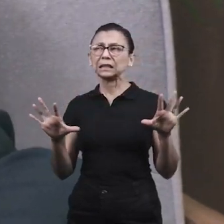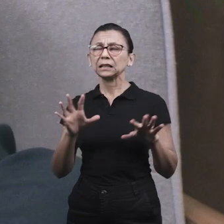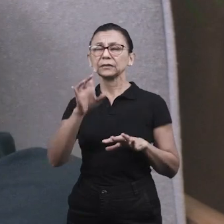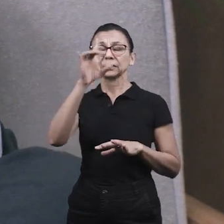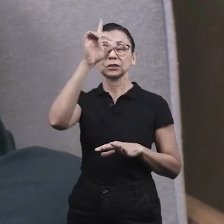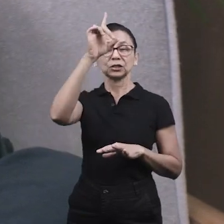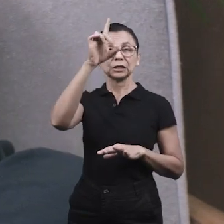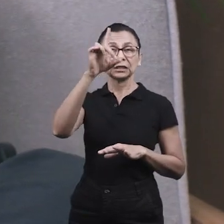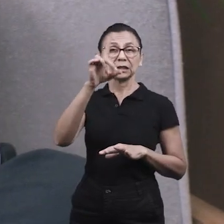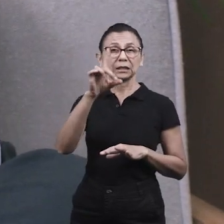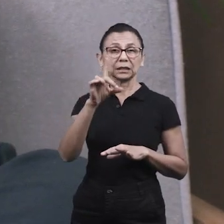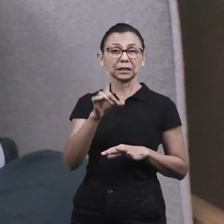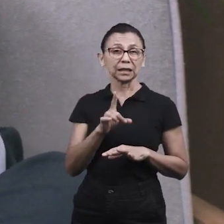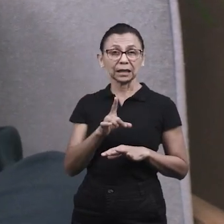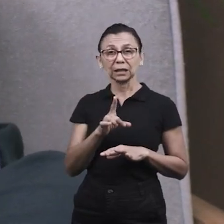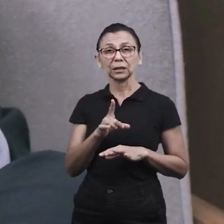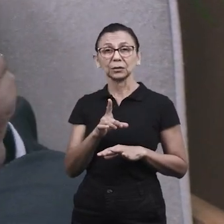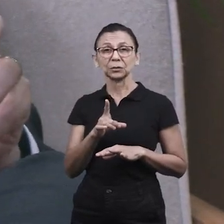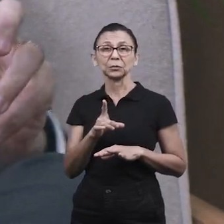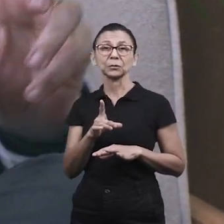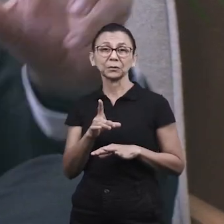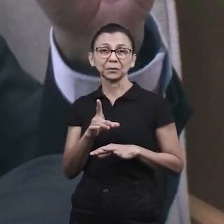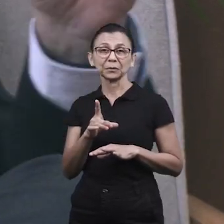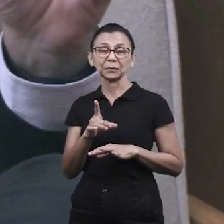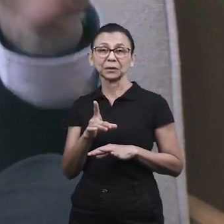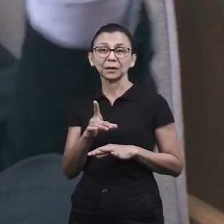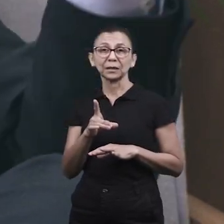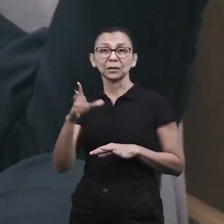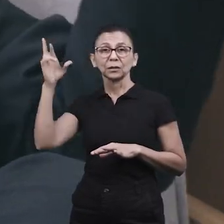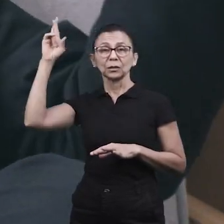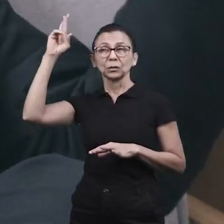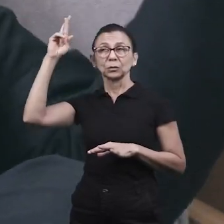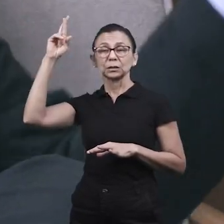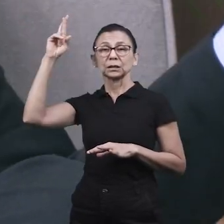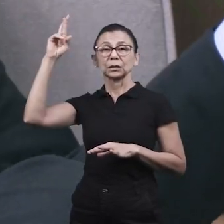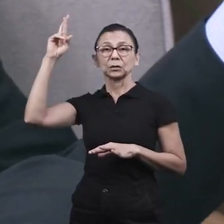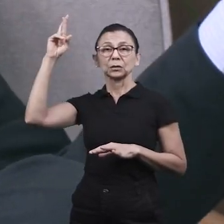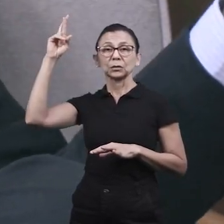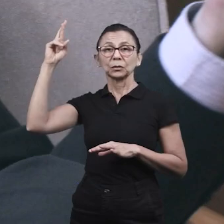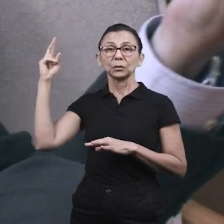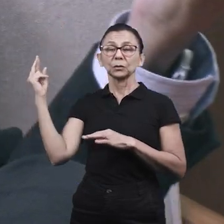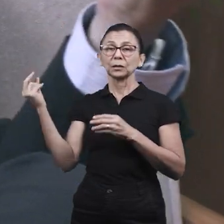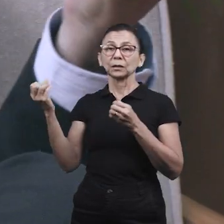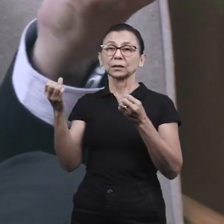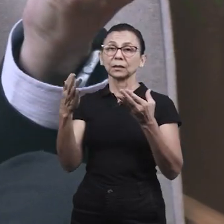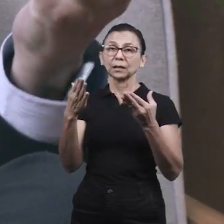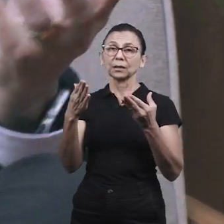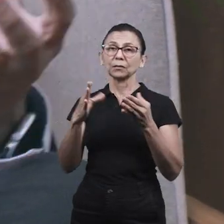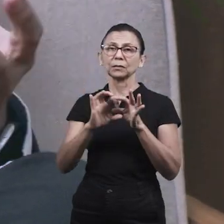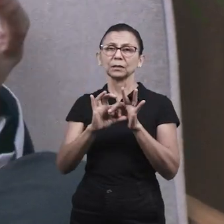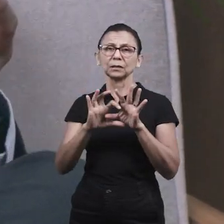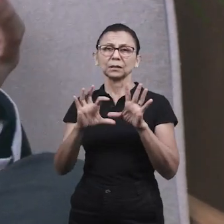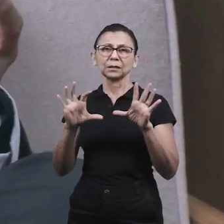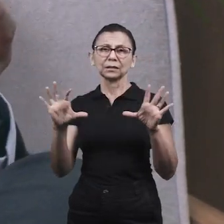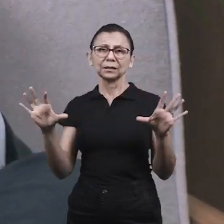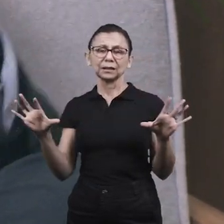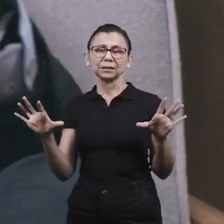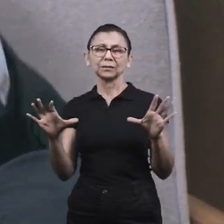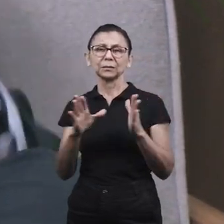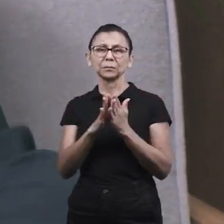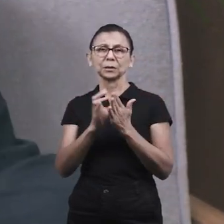principal objectif révéler Jésus, tout homme, femme qui souhaite, il y a cette condition donnée par Dieu à